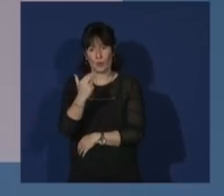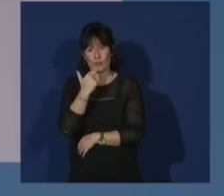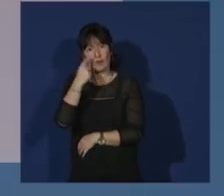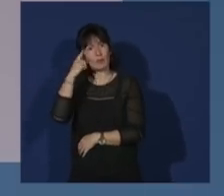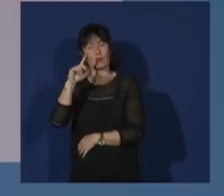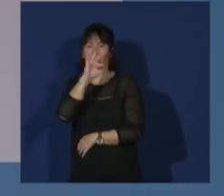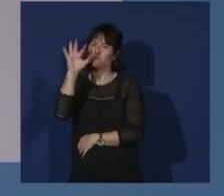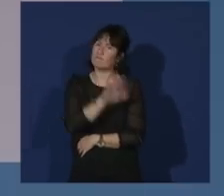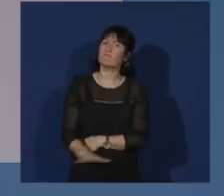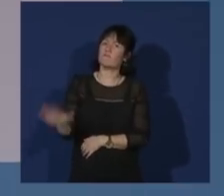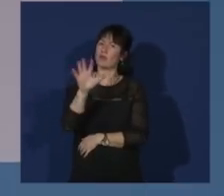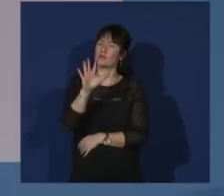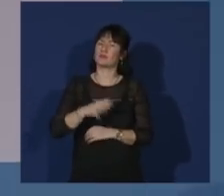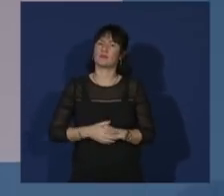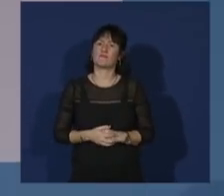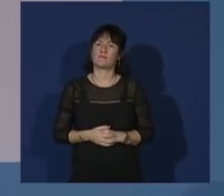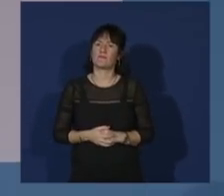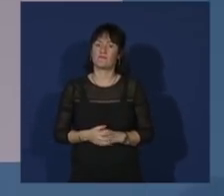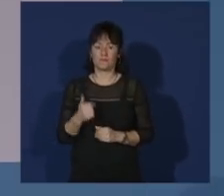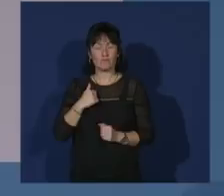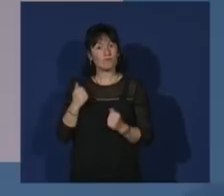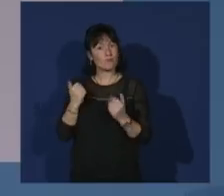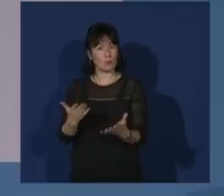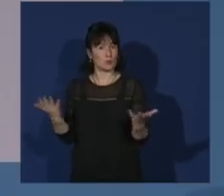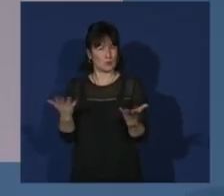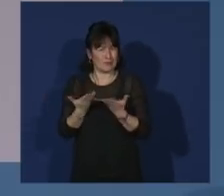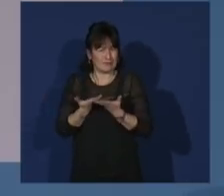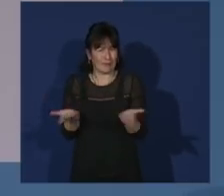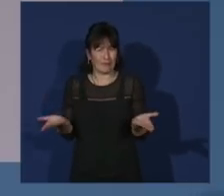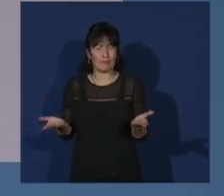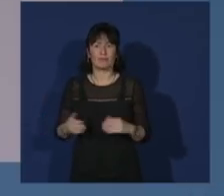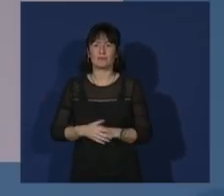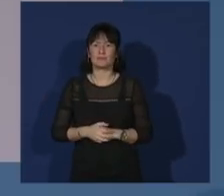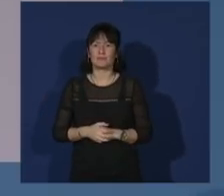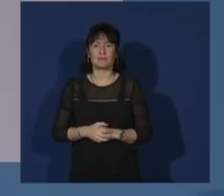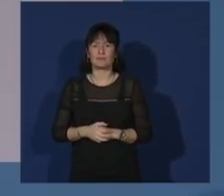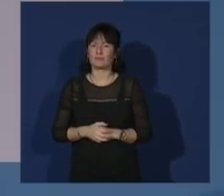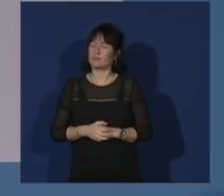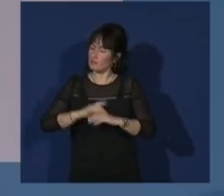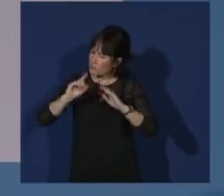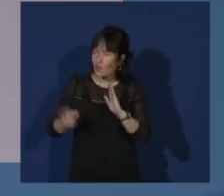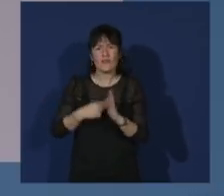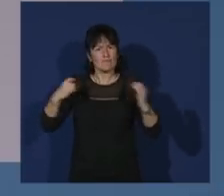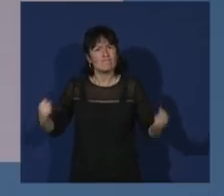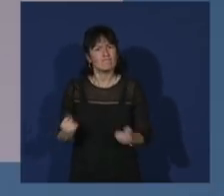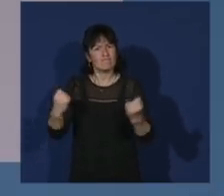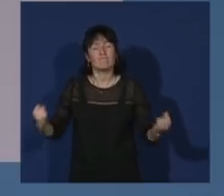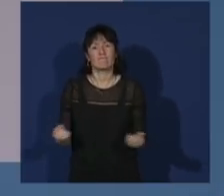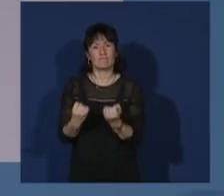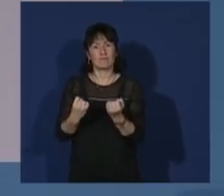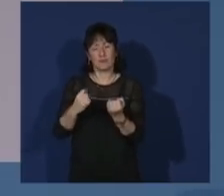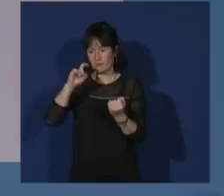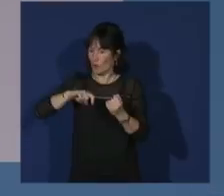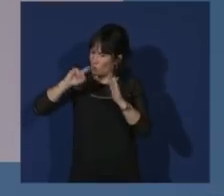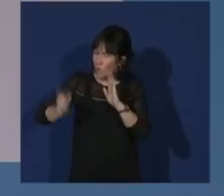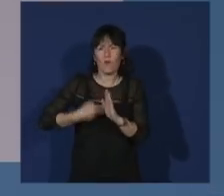pays. Et ce que je vous propose au fond, c'est très simple. C'est de repartir en campagne. Nous devons repartir en